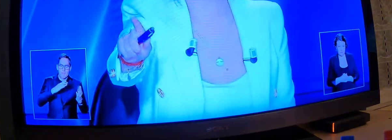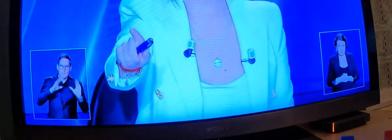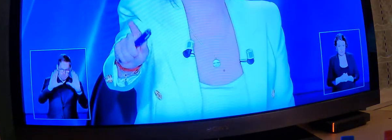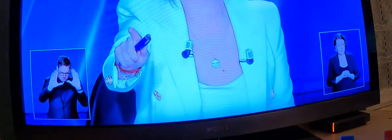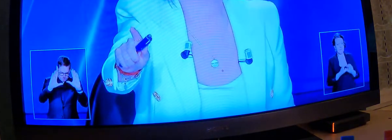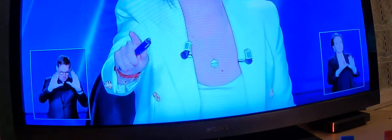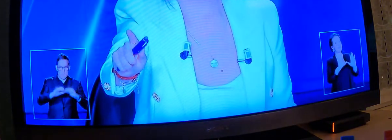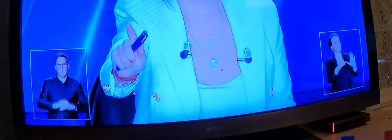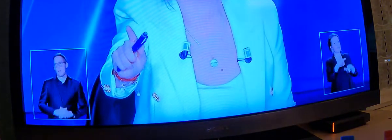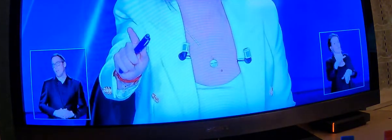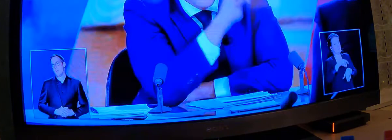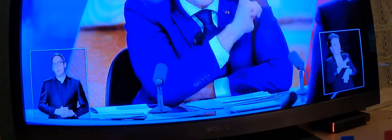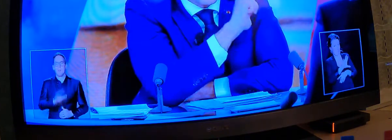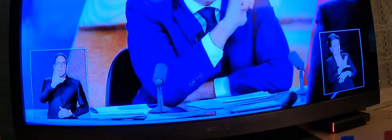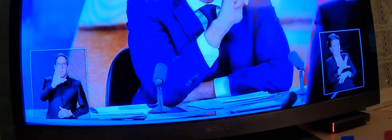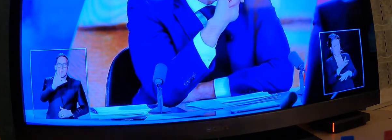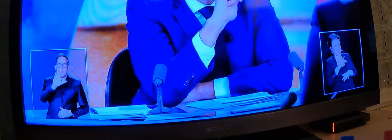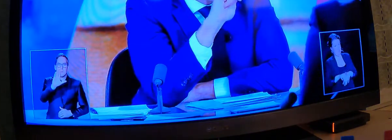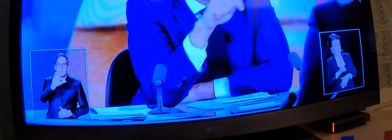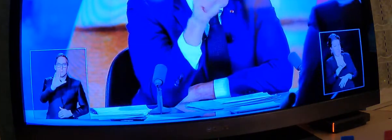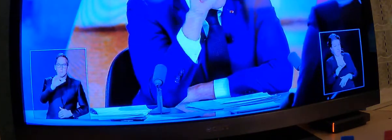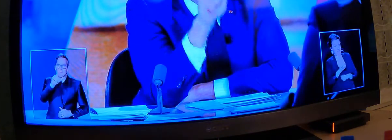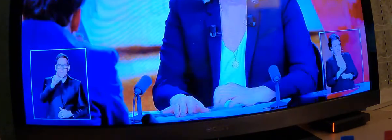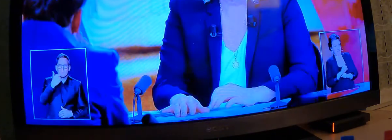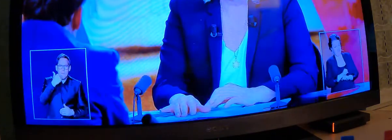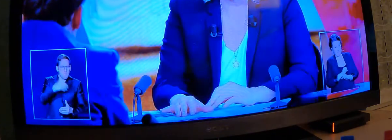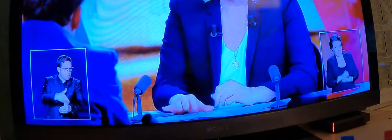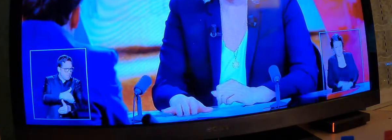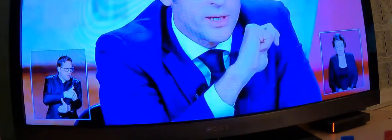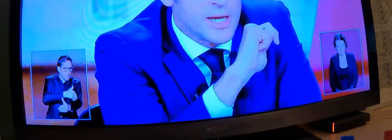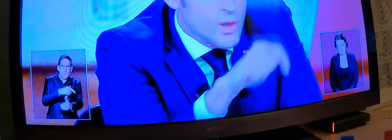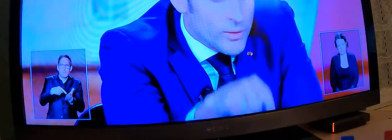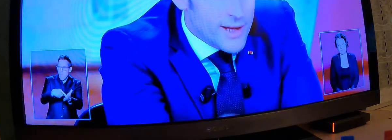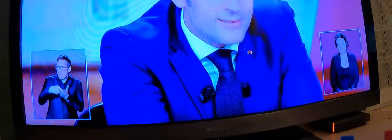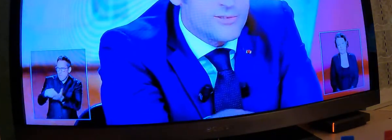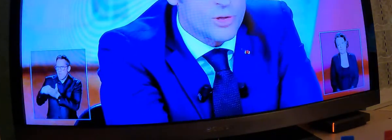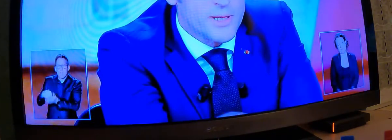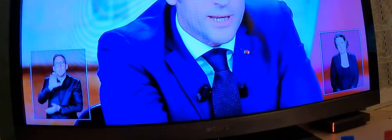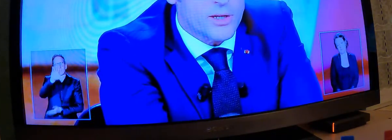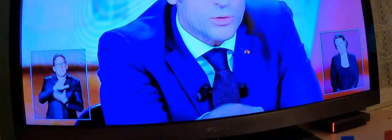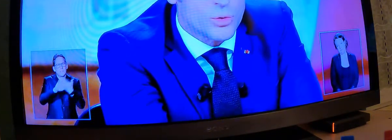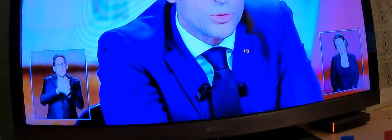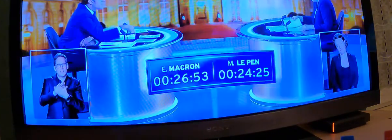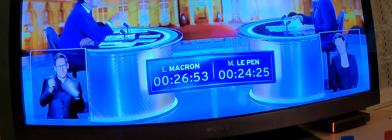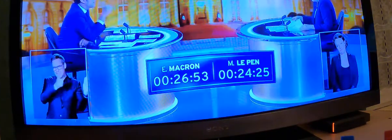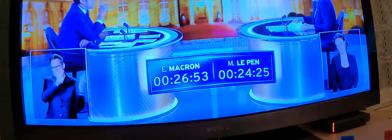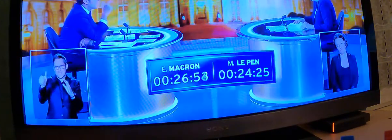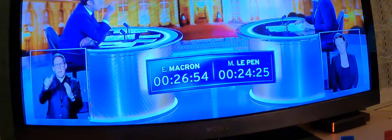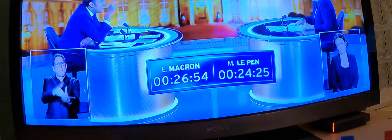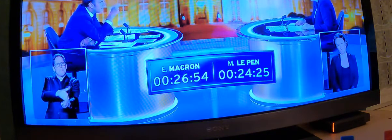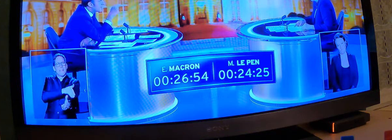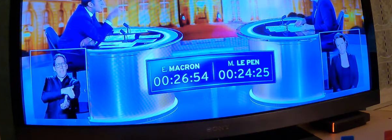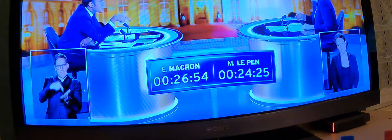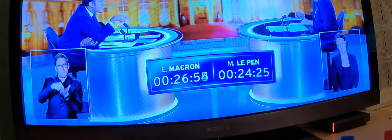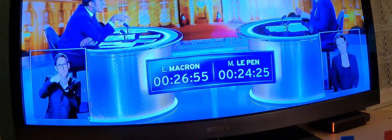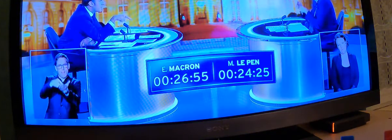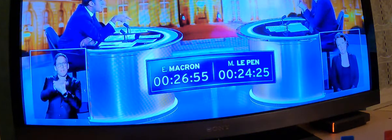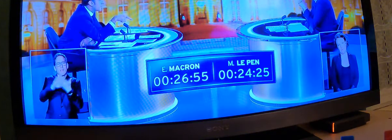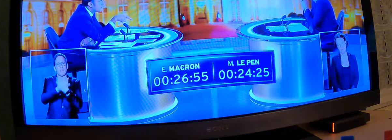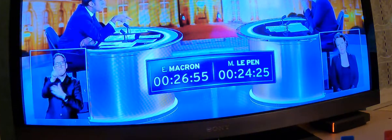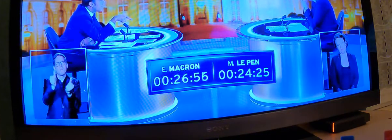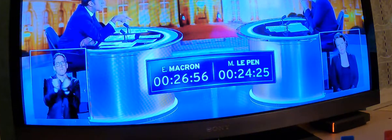elle a 2 minutes de retard. Allons au bout de ces 600 milliards de dette. Qu'est-ce que vous auriez fait? On a 600 milliards d'euros de dette. On a baissé le